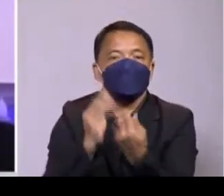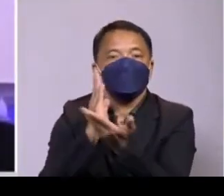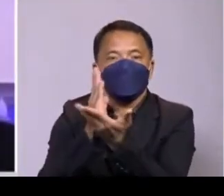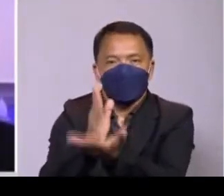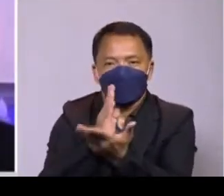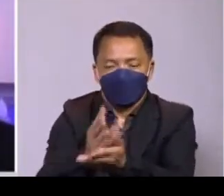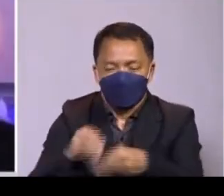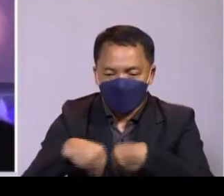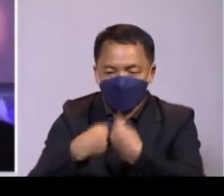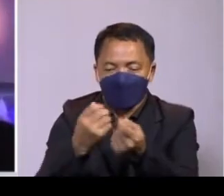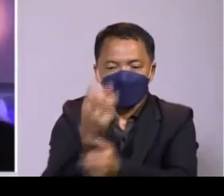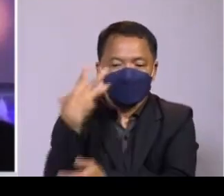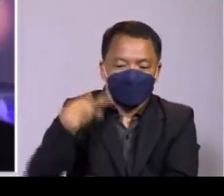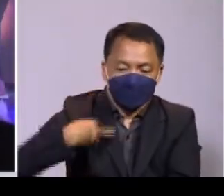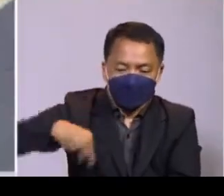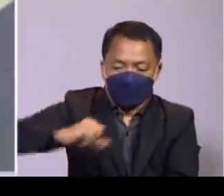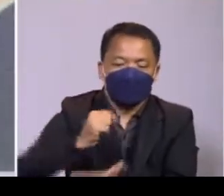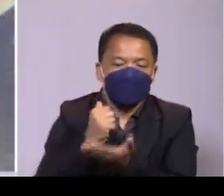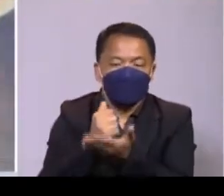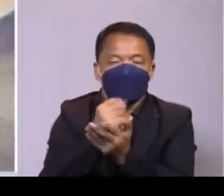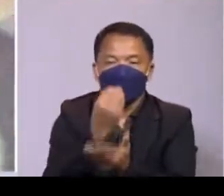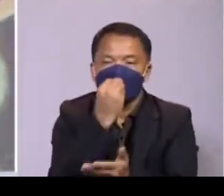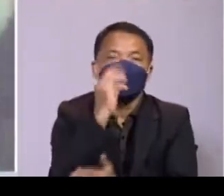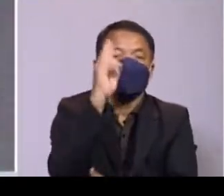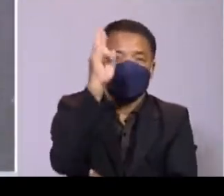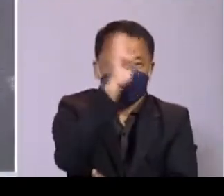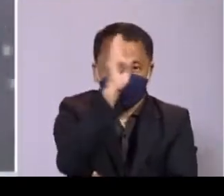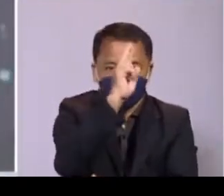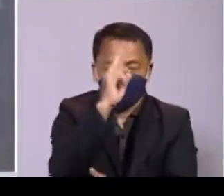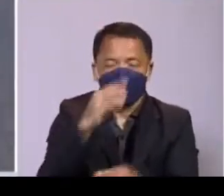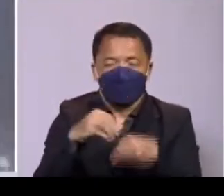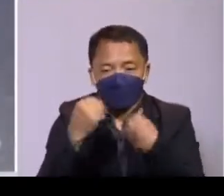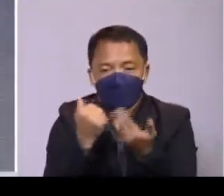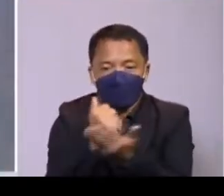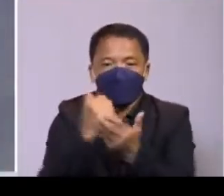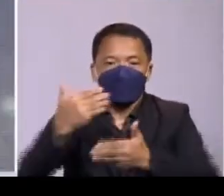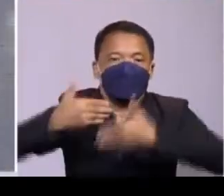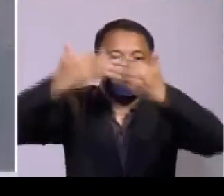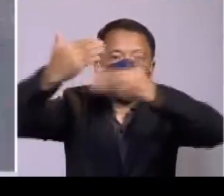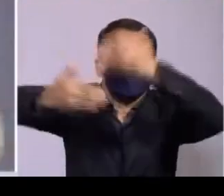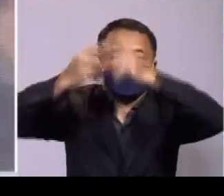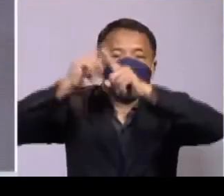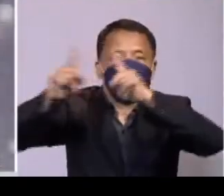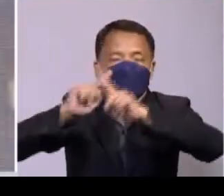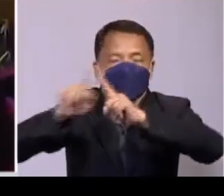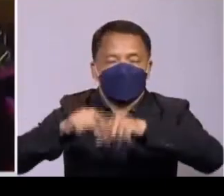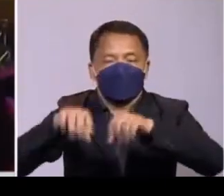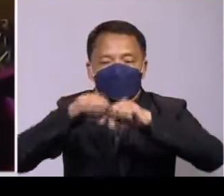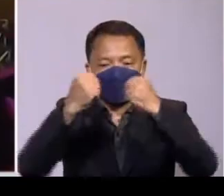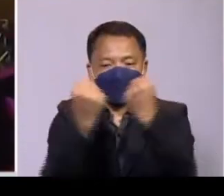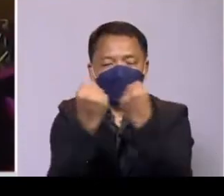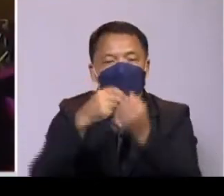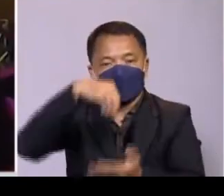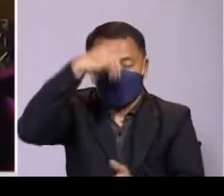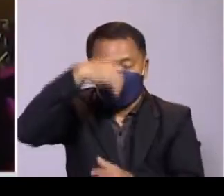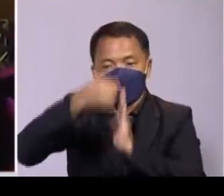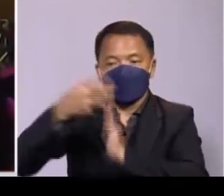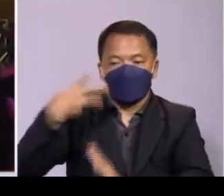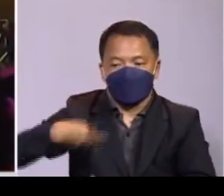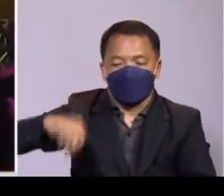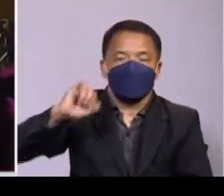คเพื่อสมทบทุนจุฬาสงเคราะห์ทุนอาหารกลางวันและสนับสนุนกิจกรรมสาธารณกุศลของสมาคมนิสิตเก่าจุฬ